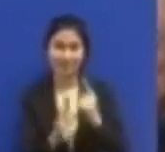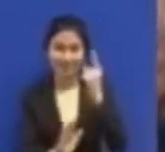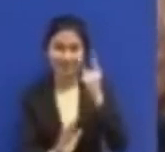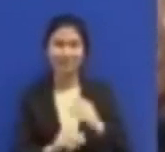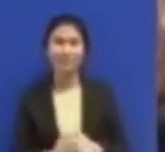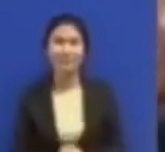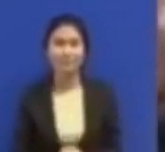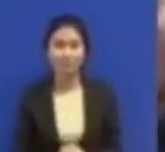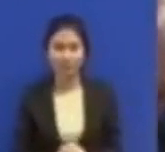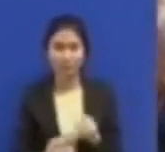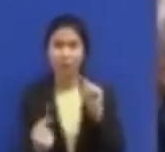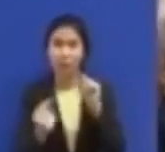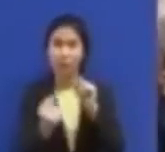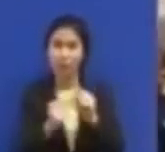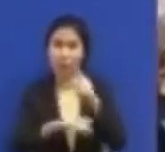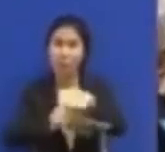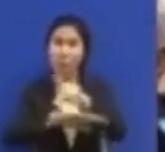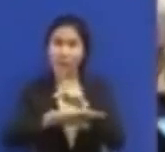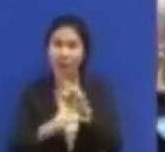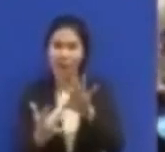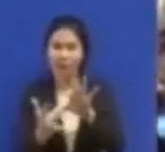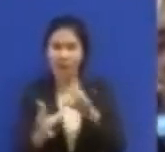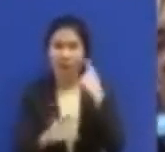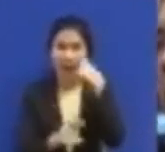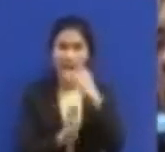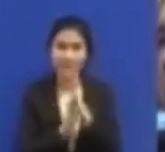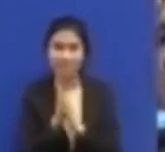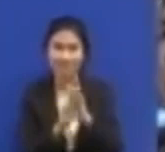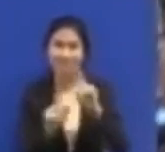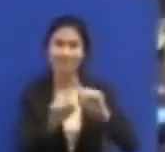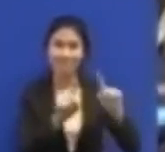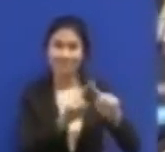เลือกประธานวันนี้เรา